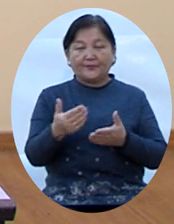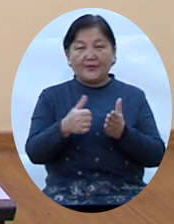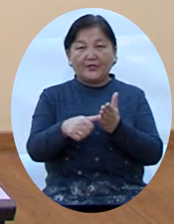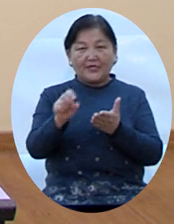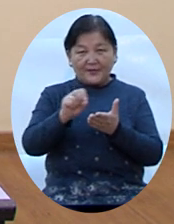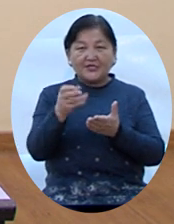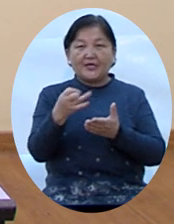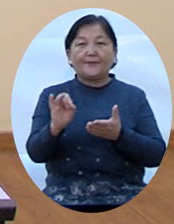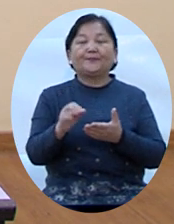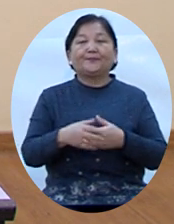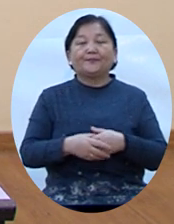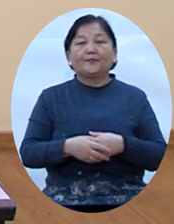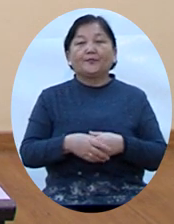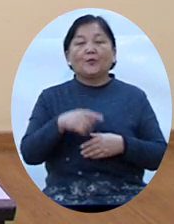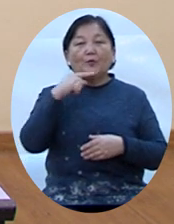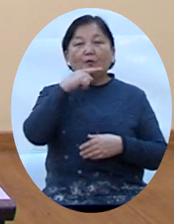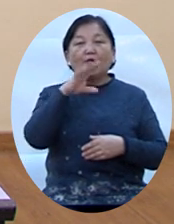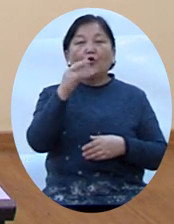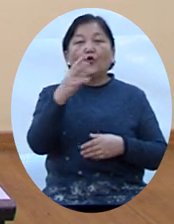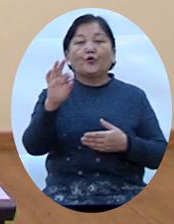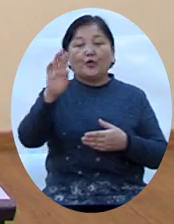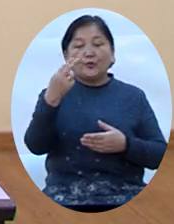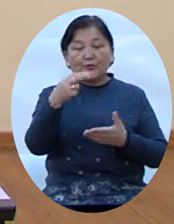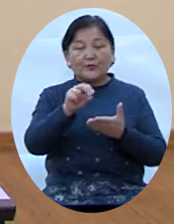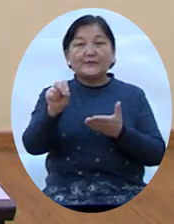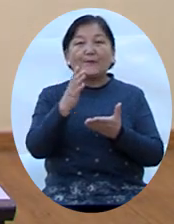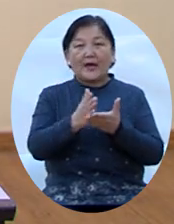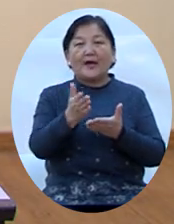Универсал индикаторын өнгө улаан өнгийг уулзсан.